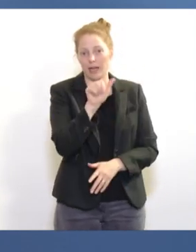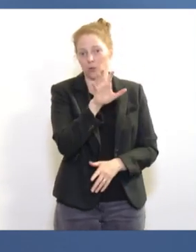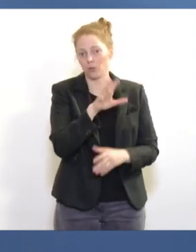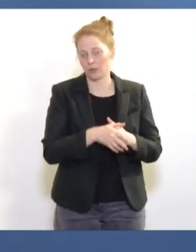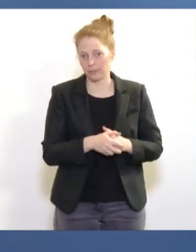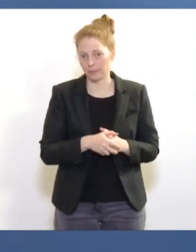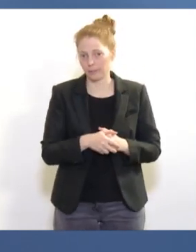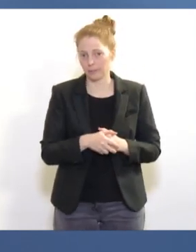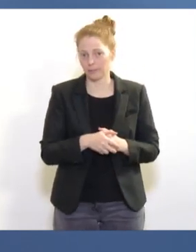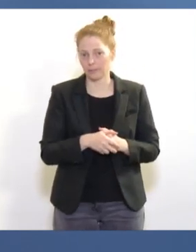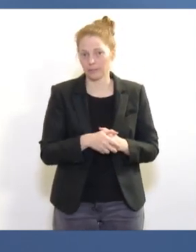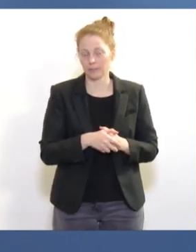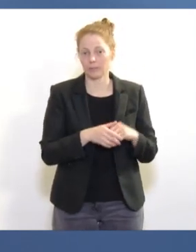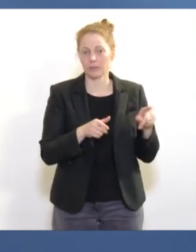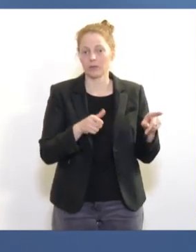3.751 von